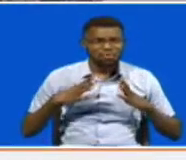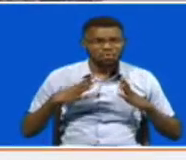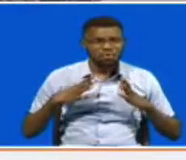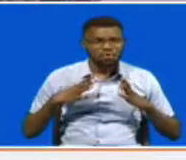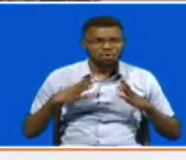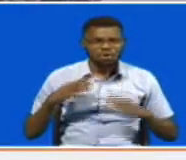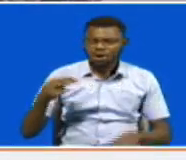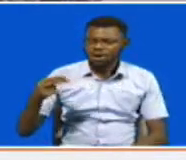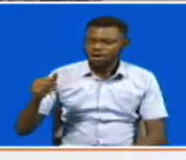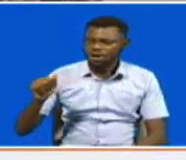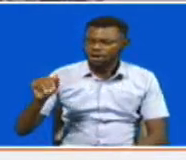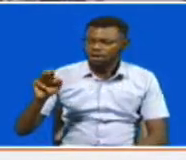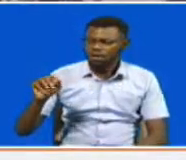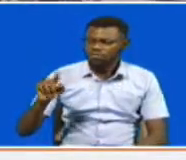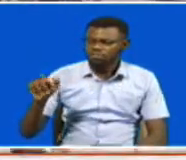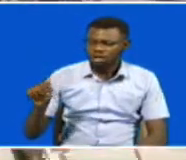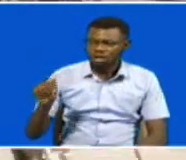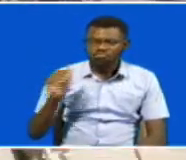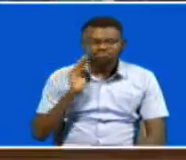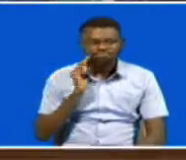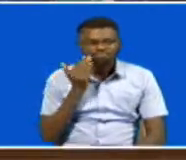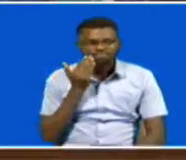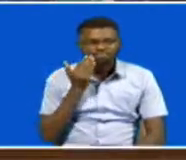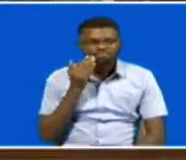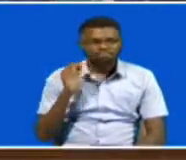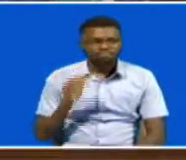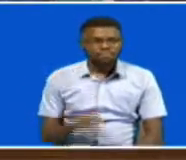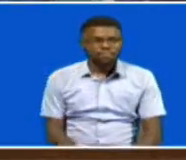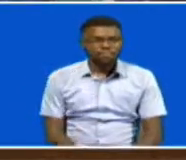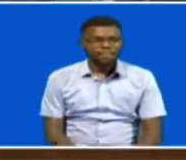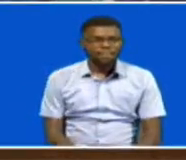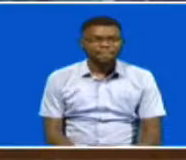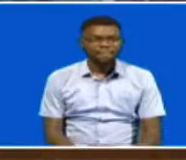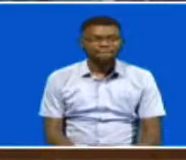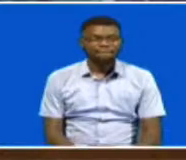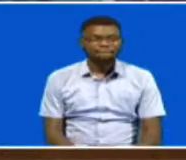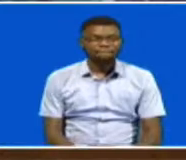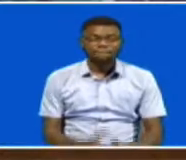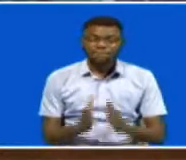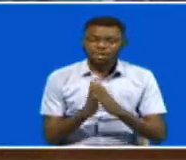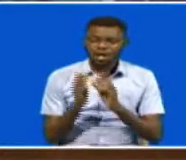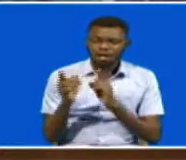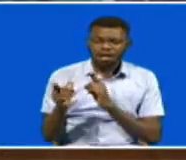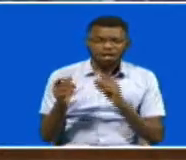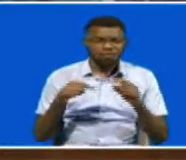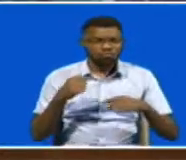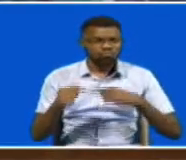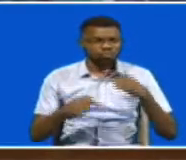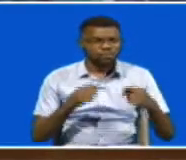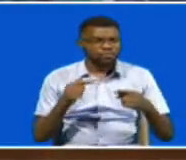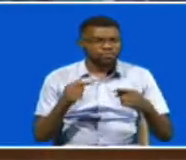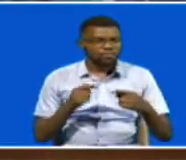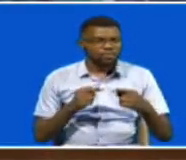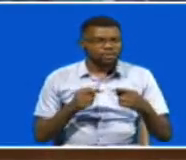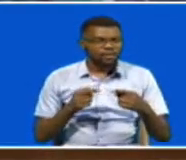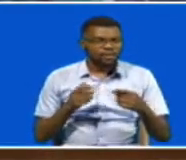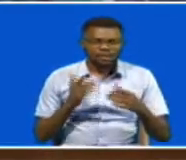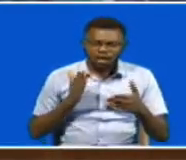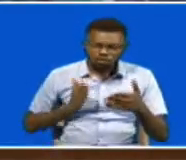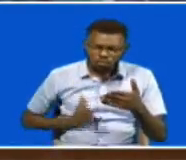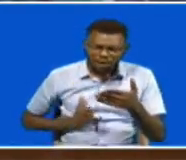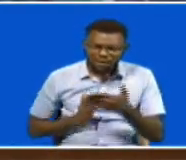Hamza Yusuf, KTN News, Isiolo. Na mtazamaji, tukisalia kwenye swala hilo, mashirika ya kutetea haki za